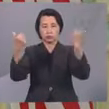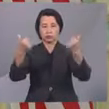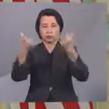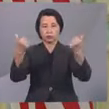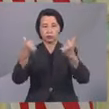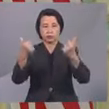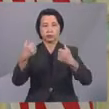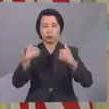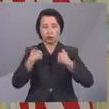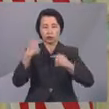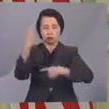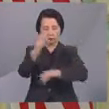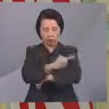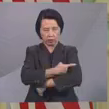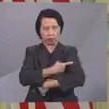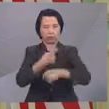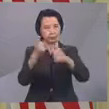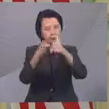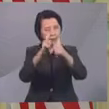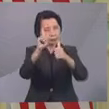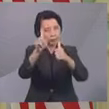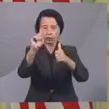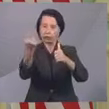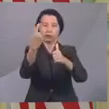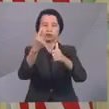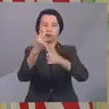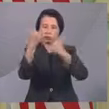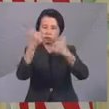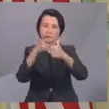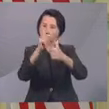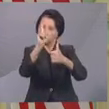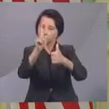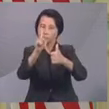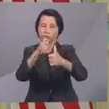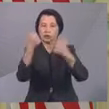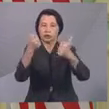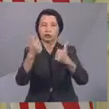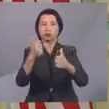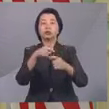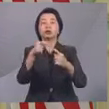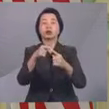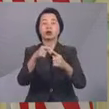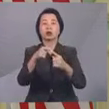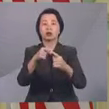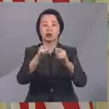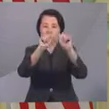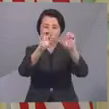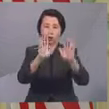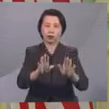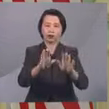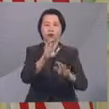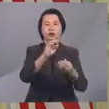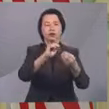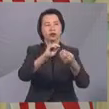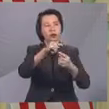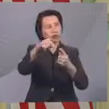sambutan adalah di hari raya pertama. Raya kita raya berapa bulan?